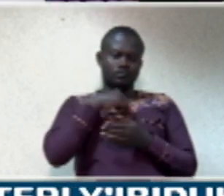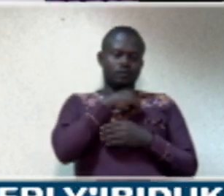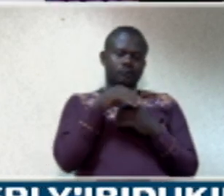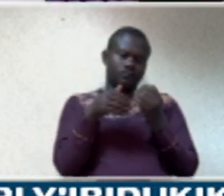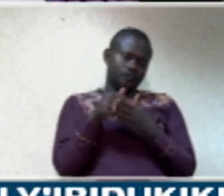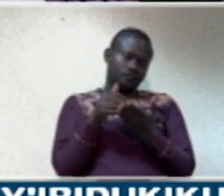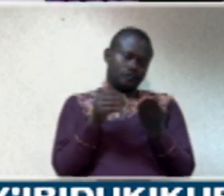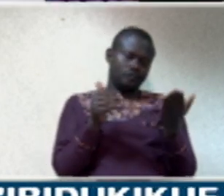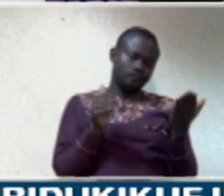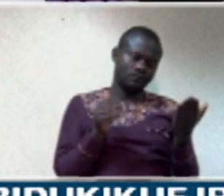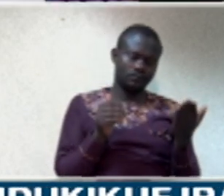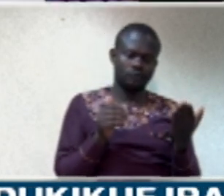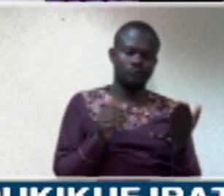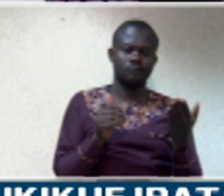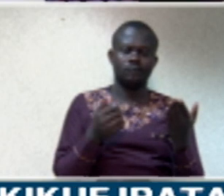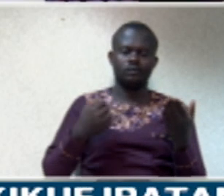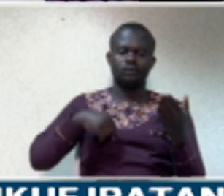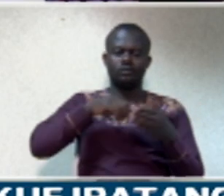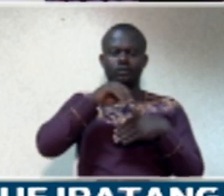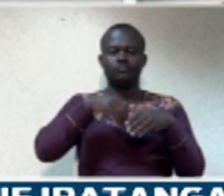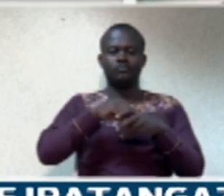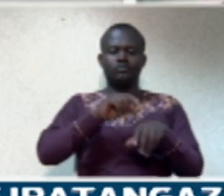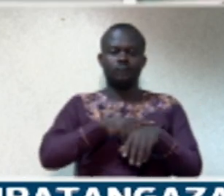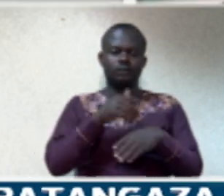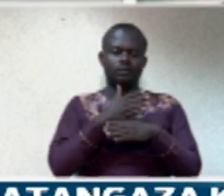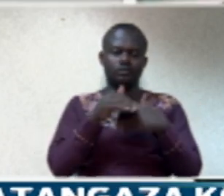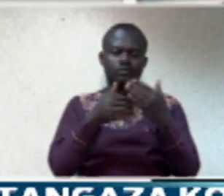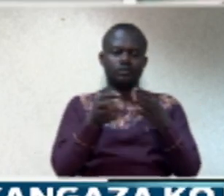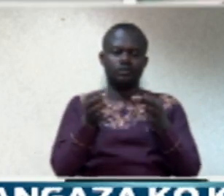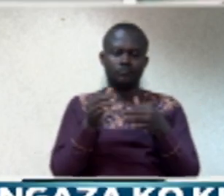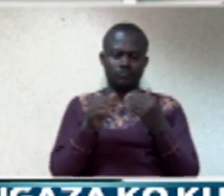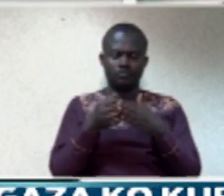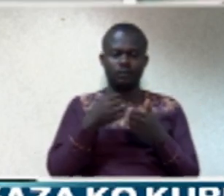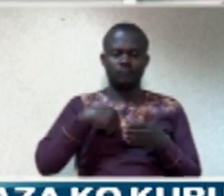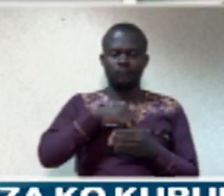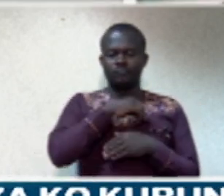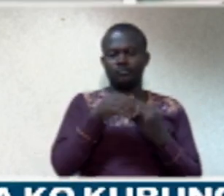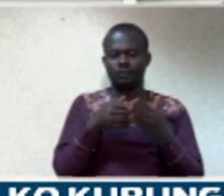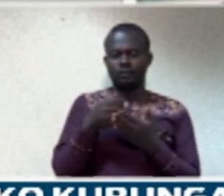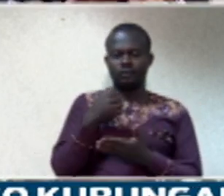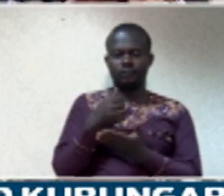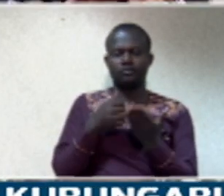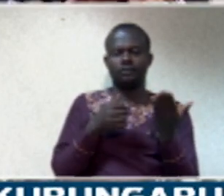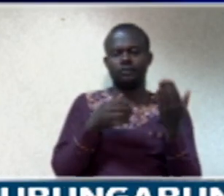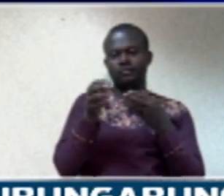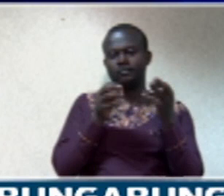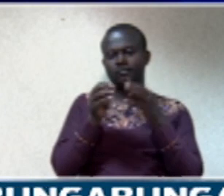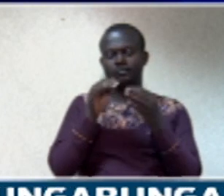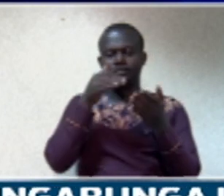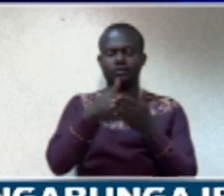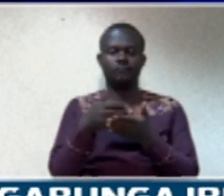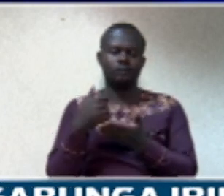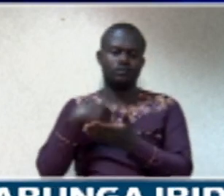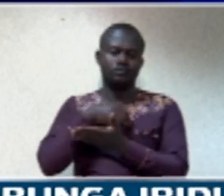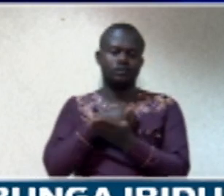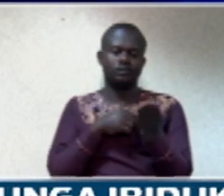2021-2022 porongera ngo ubwo ministeri y'imari n'igenamigambi yazanaga iyi mbanziriza mushinga twabigarutseho yigeza ku nteko